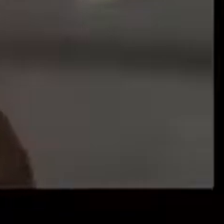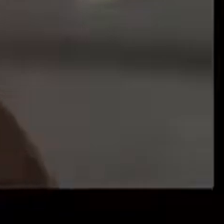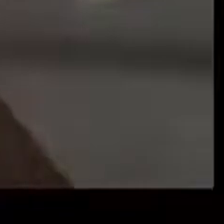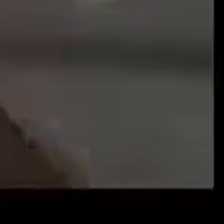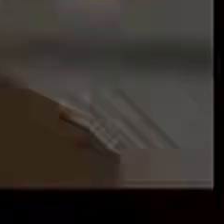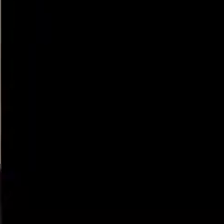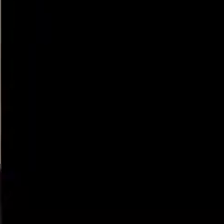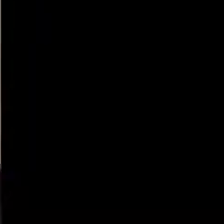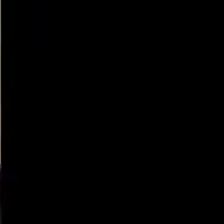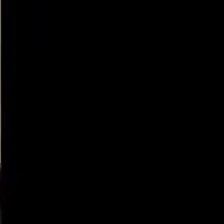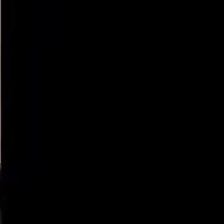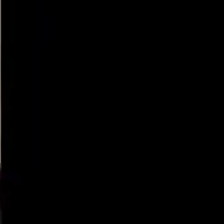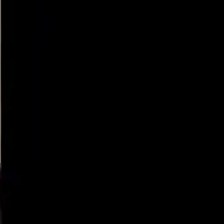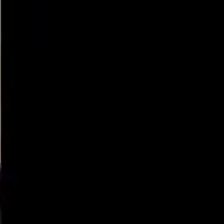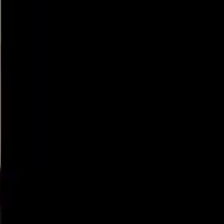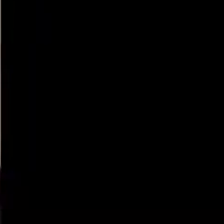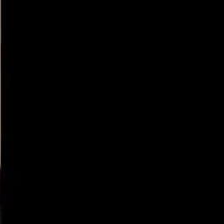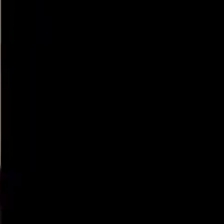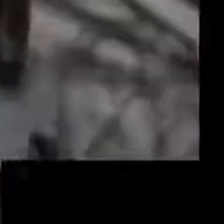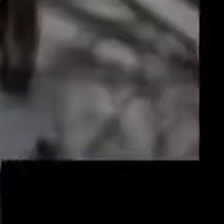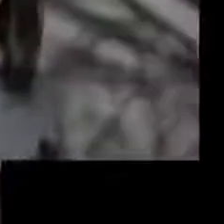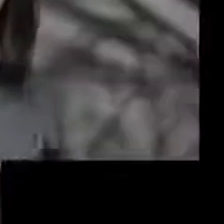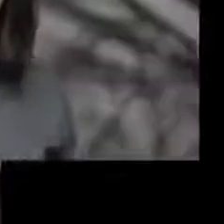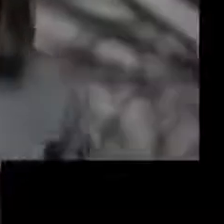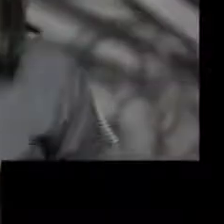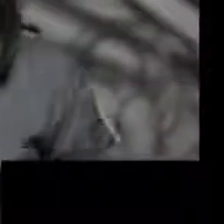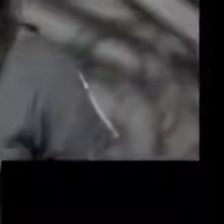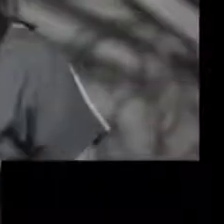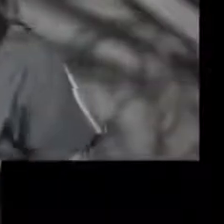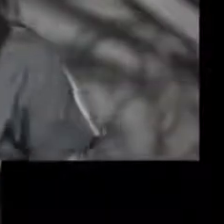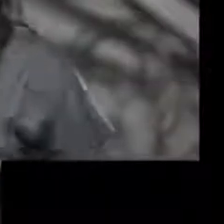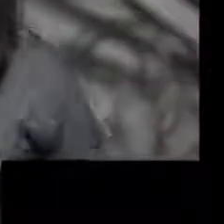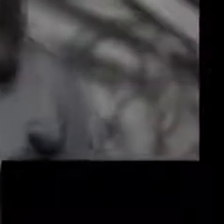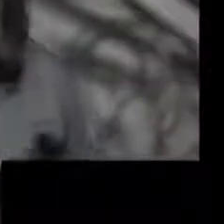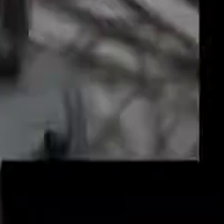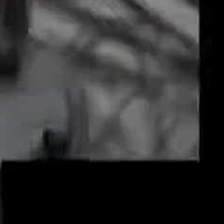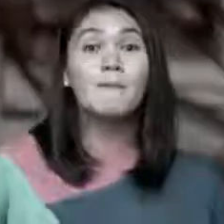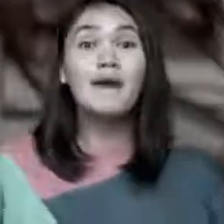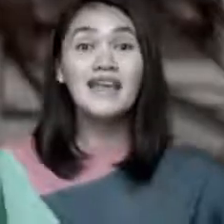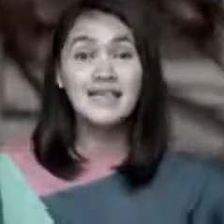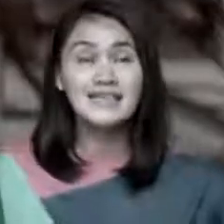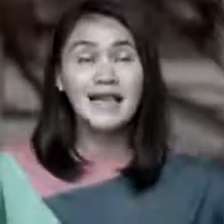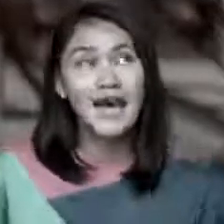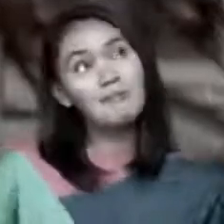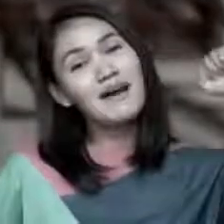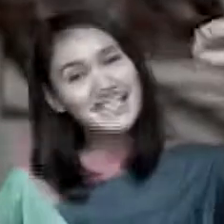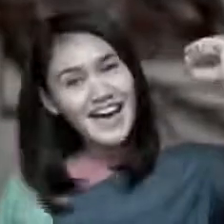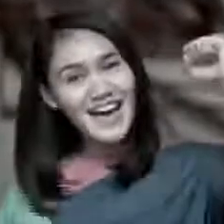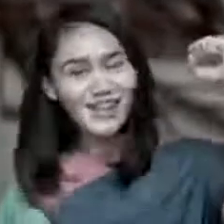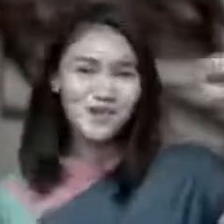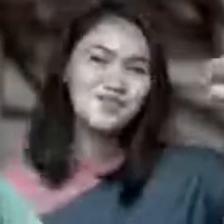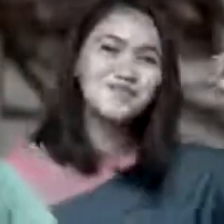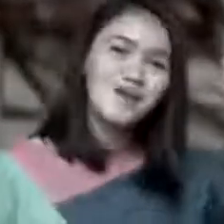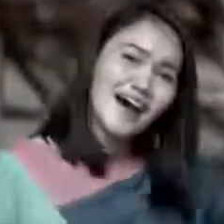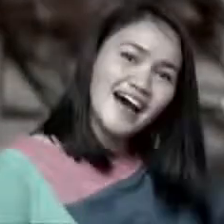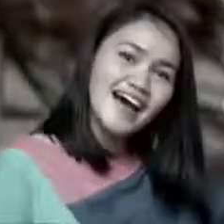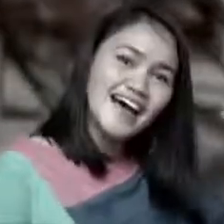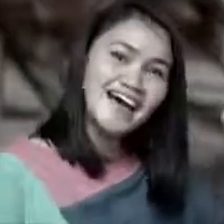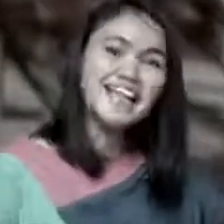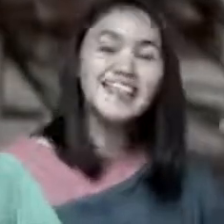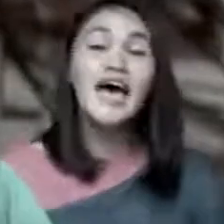nyentuh kita yg bahagia Emang kamu Beneran semakau